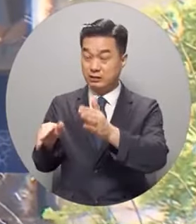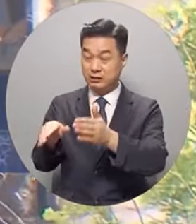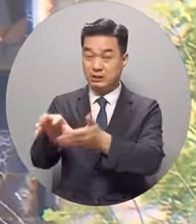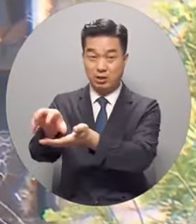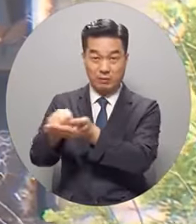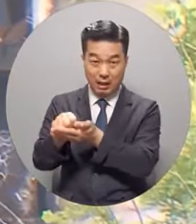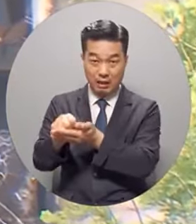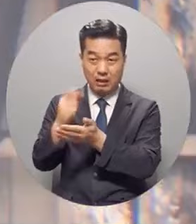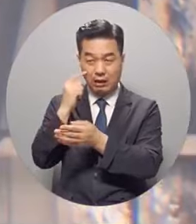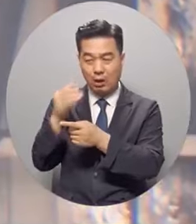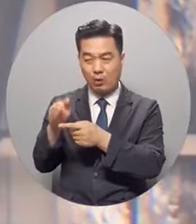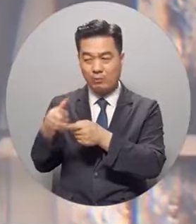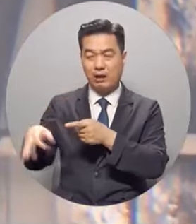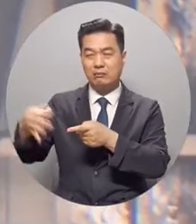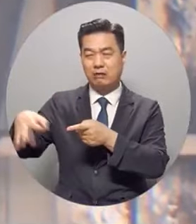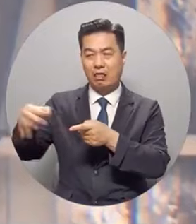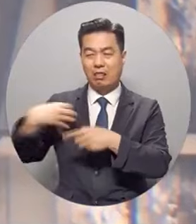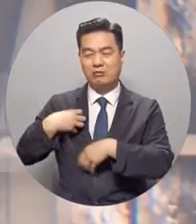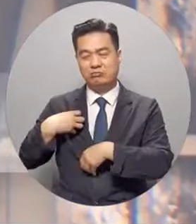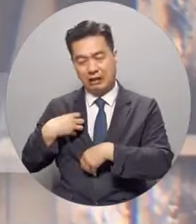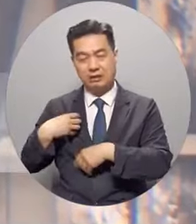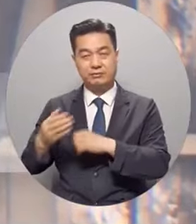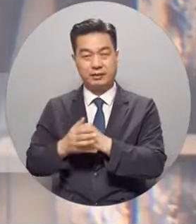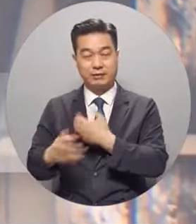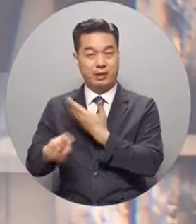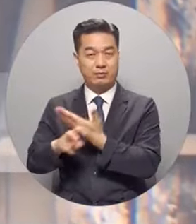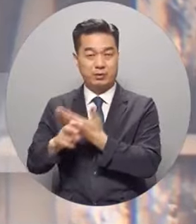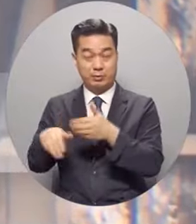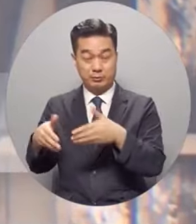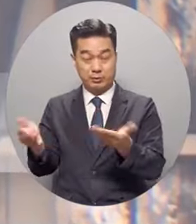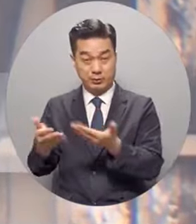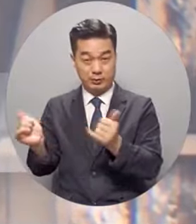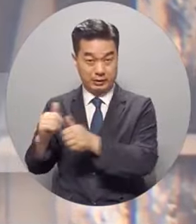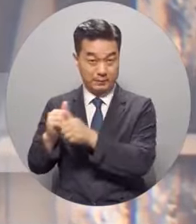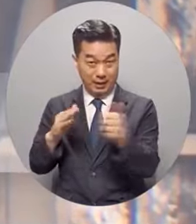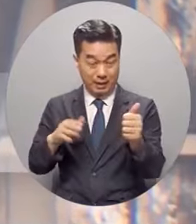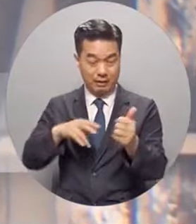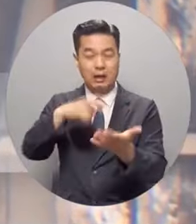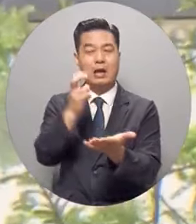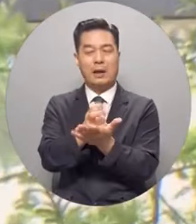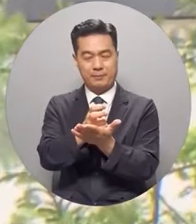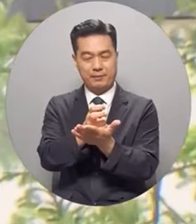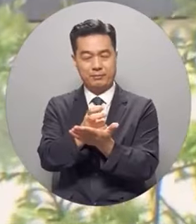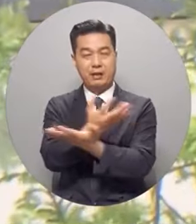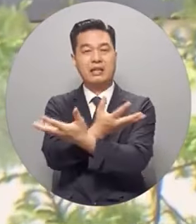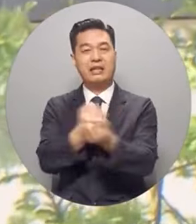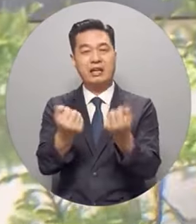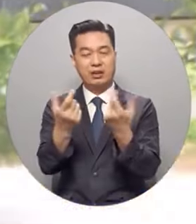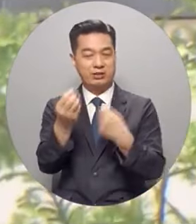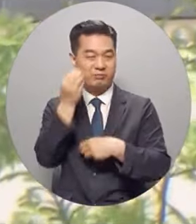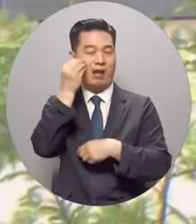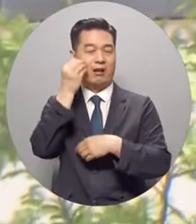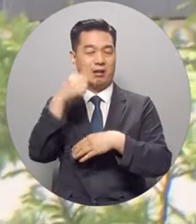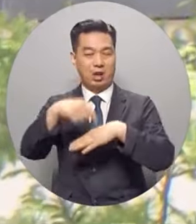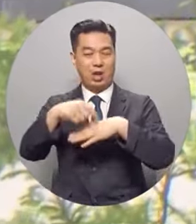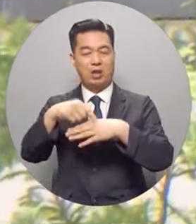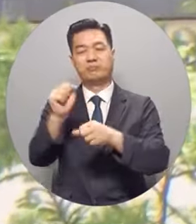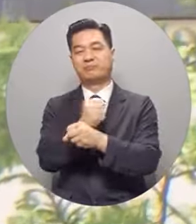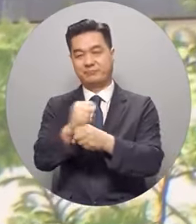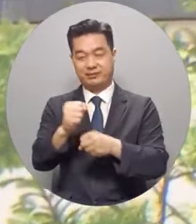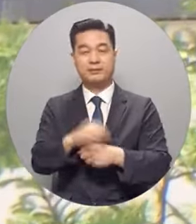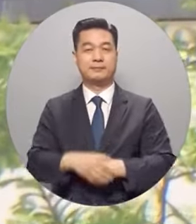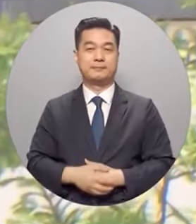하니까. 결국 불법으로 노동자를 파견하면서 합법적인 도급 계약인 것처럼 위장했을 뿐이라고